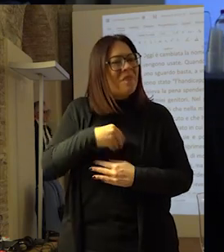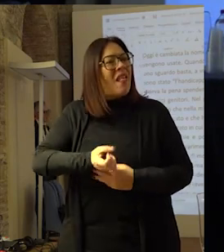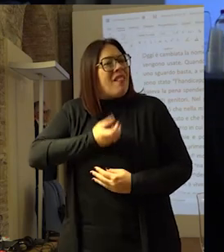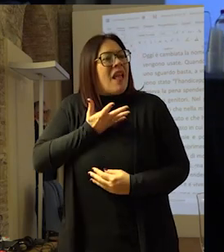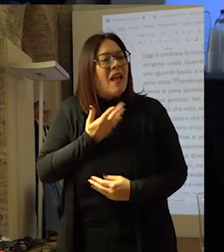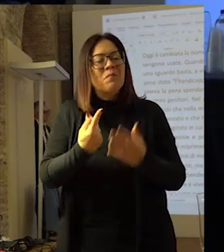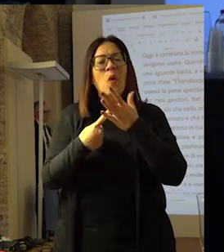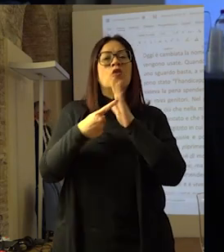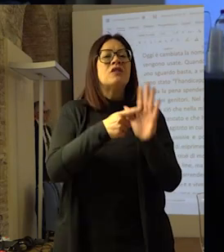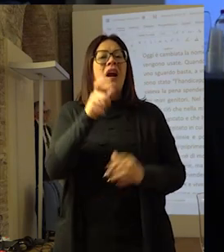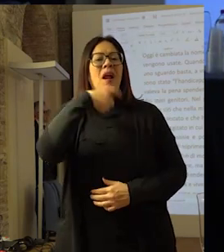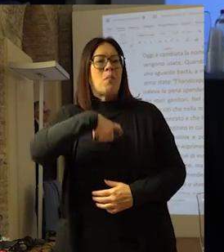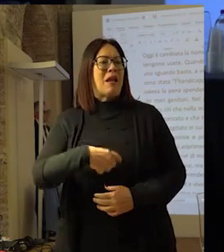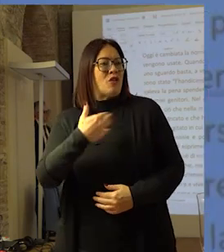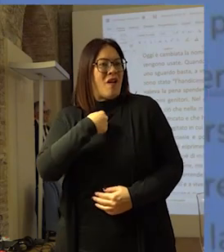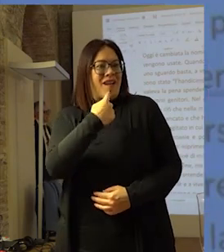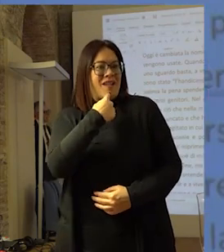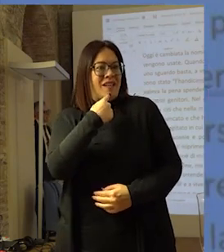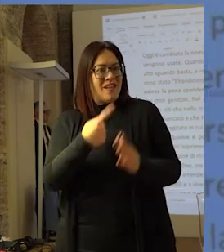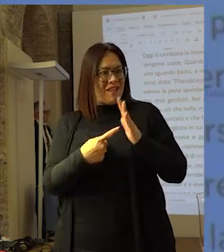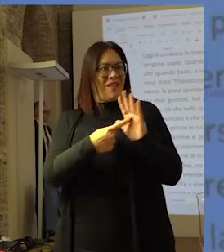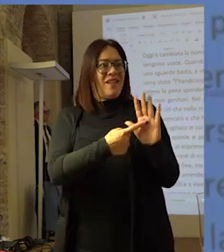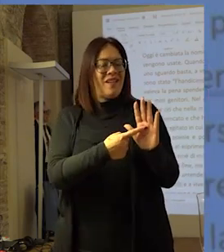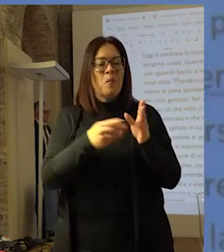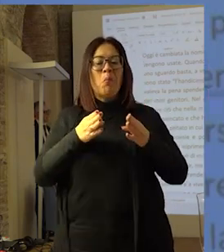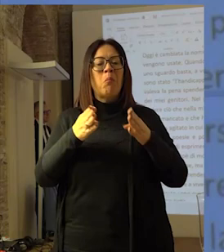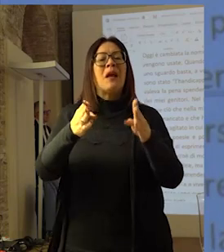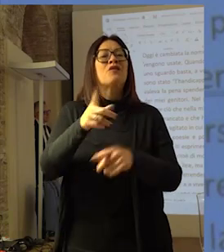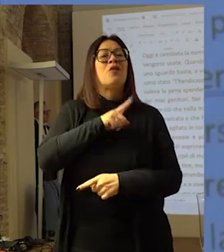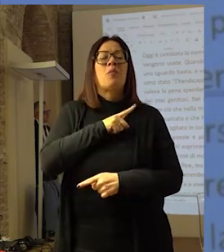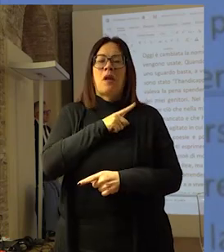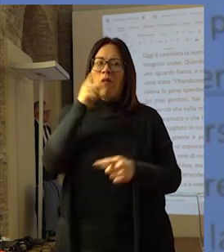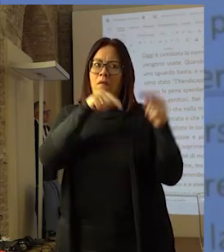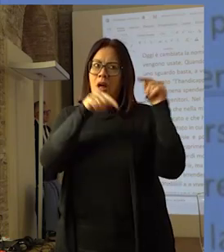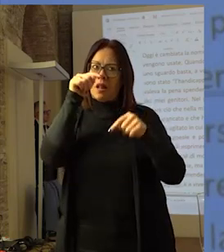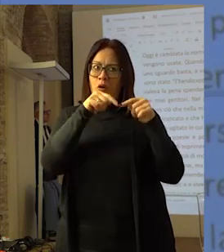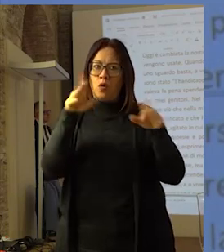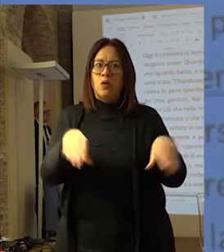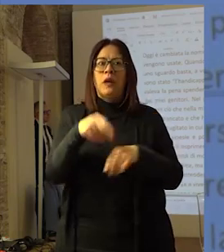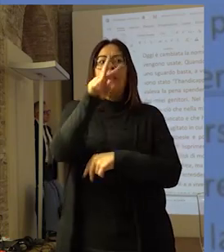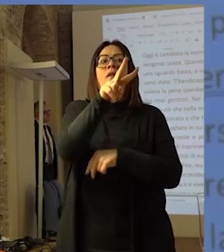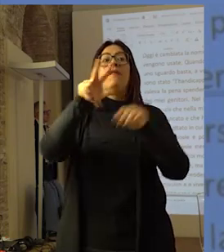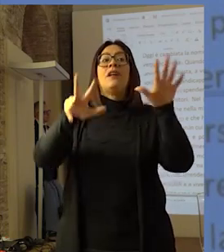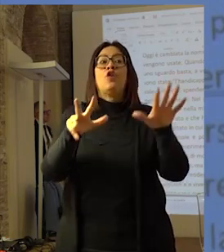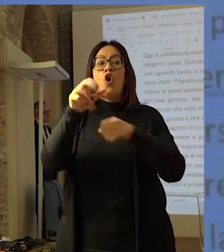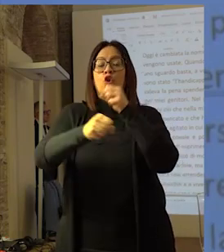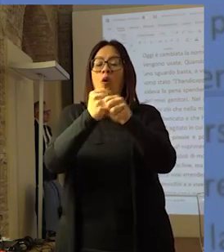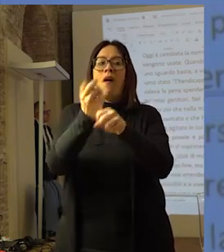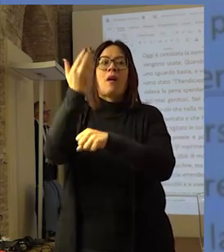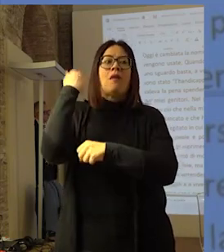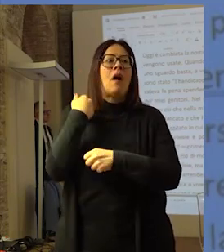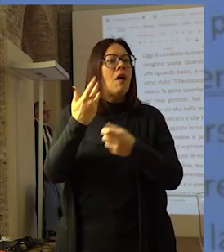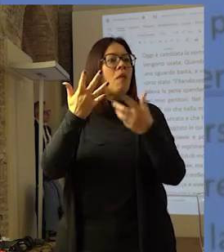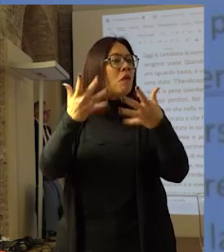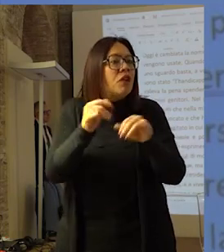la persona che sono. Il mio è un percorso faticoso iniziato 28 anni fa e per me non avrà mai fine,